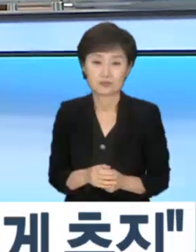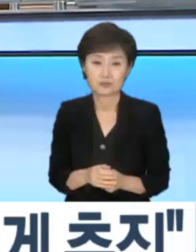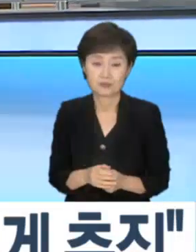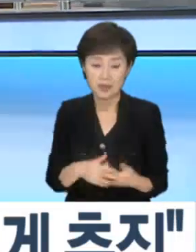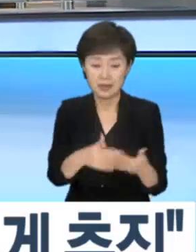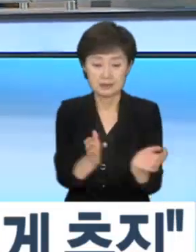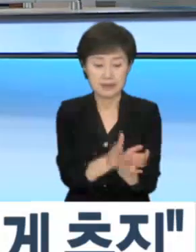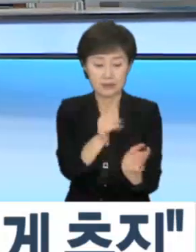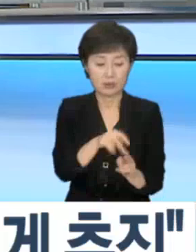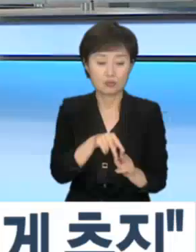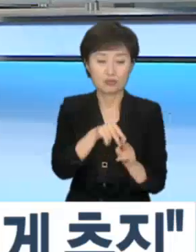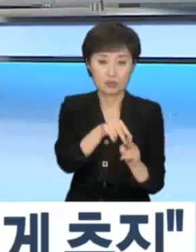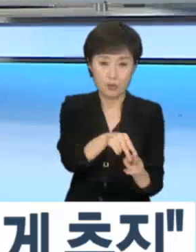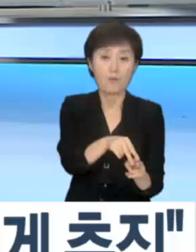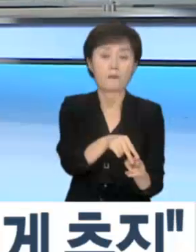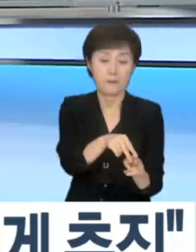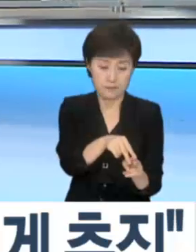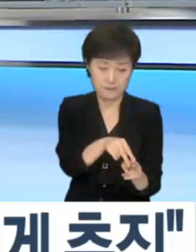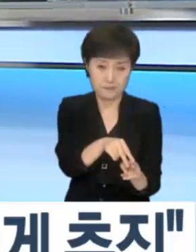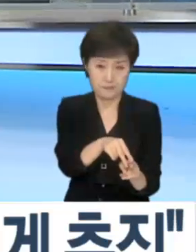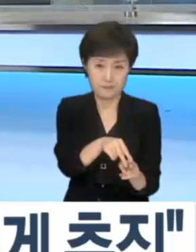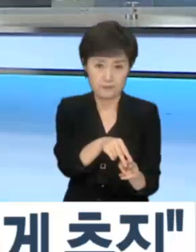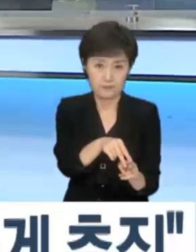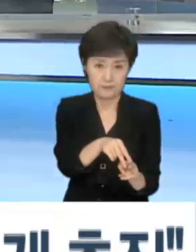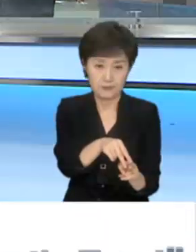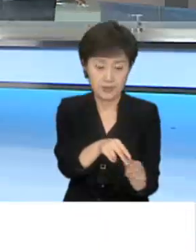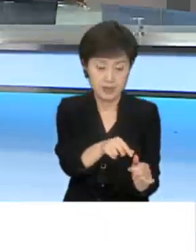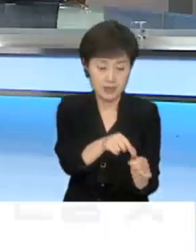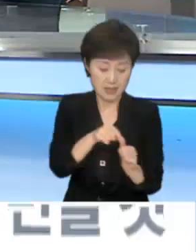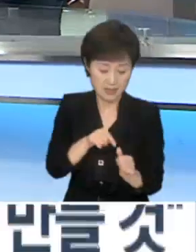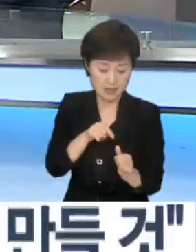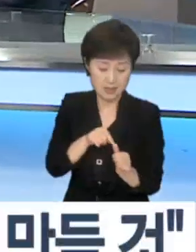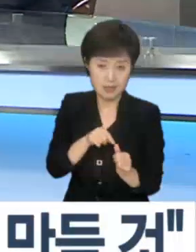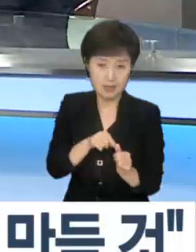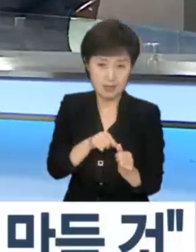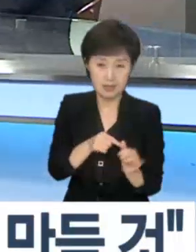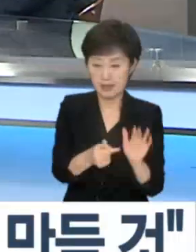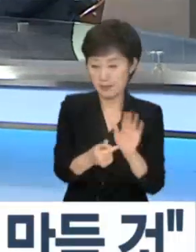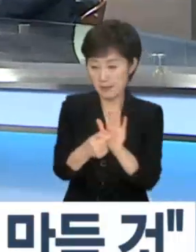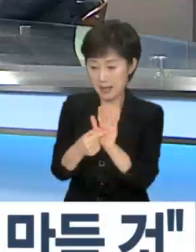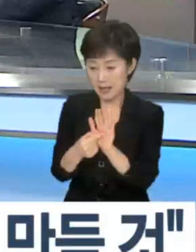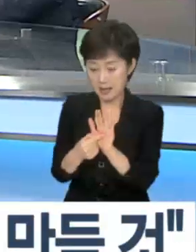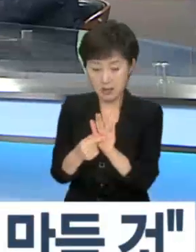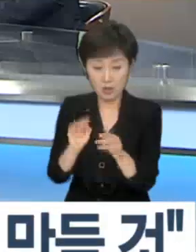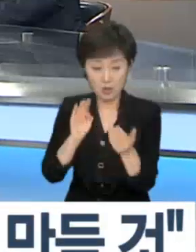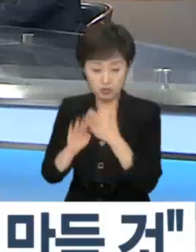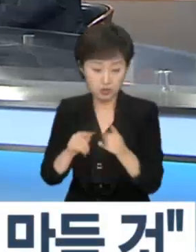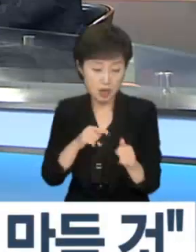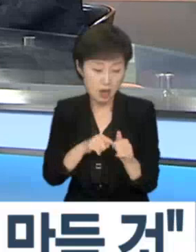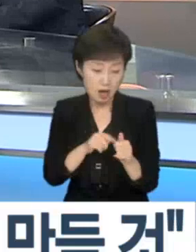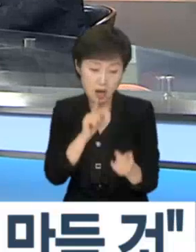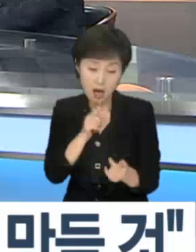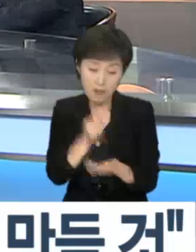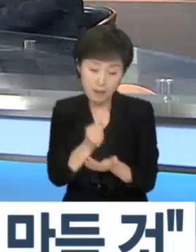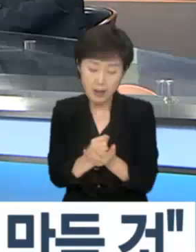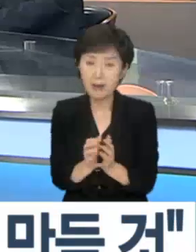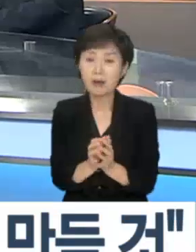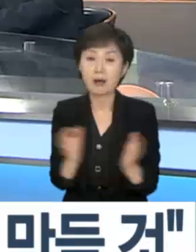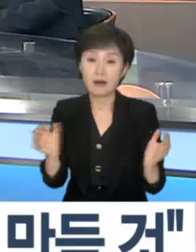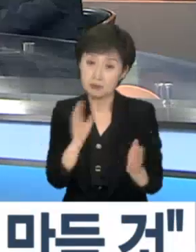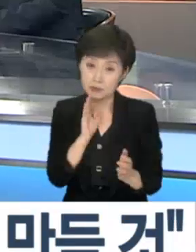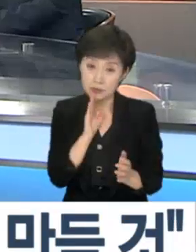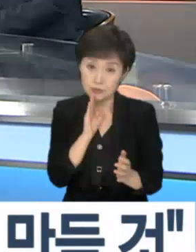이제 장관 후보자는 인선 발표가 나고 뭐 그 당시에도 여러 가지 이야기들이 나옵니다만 사실 청문회 과정에도 중요하지